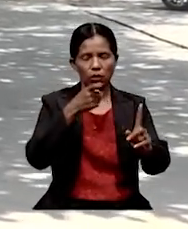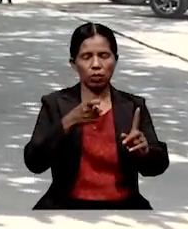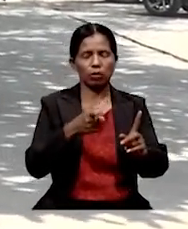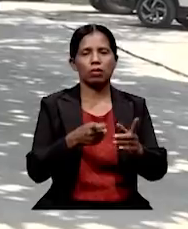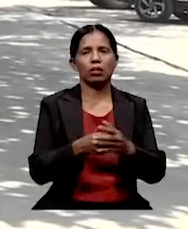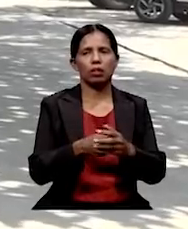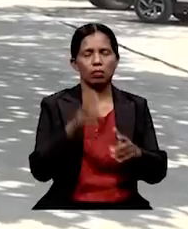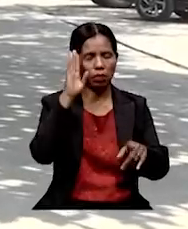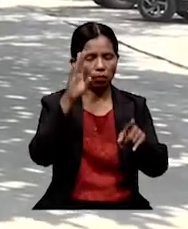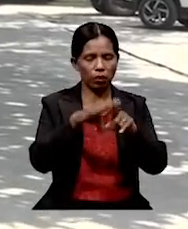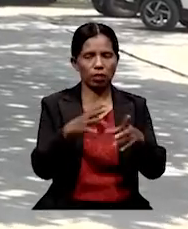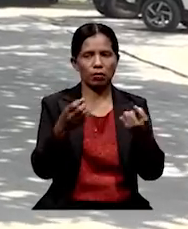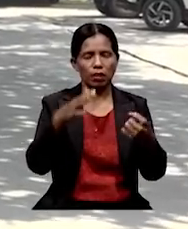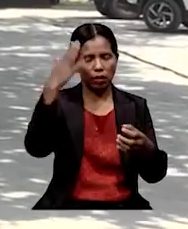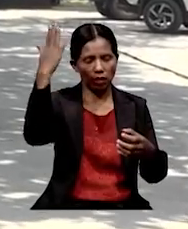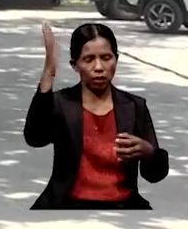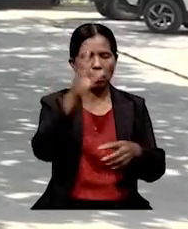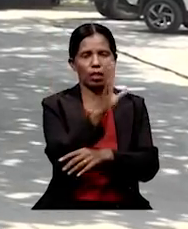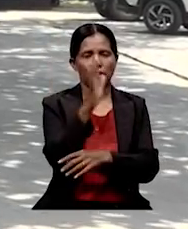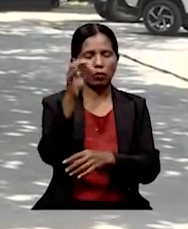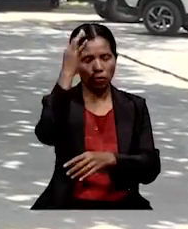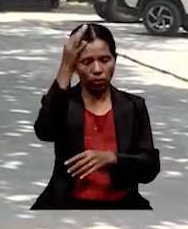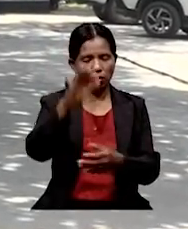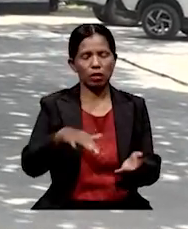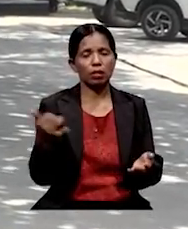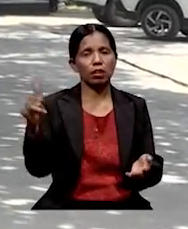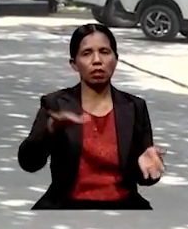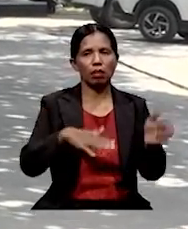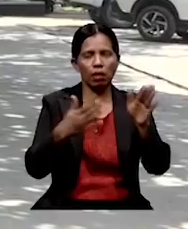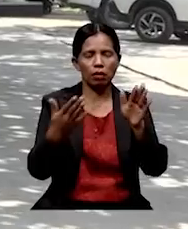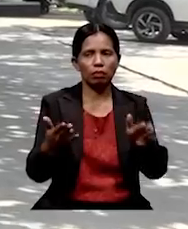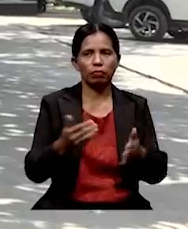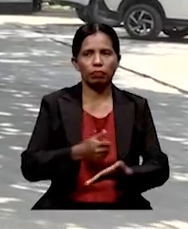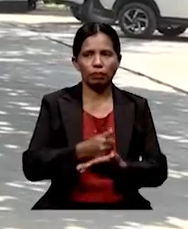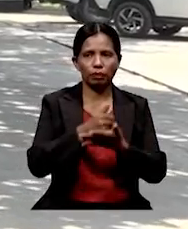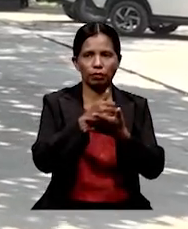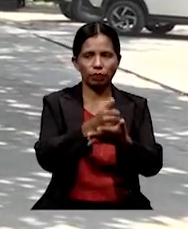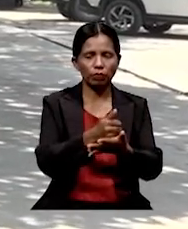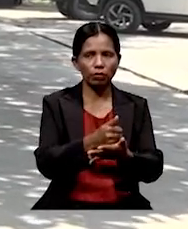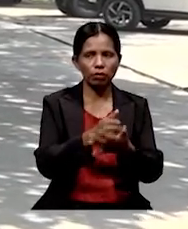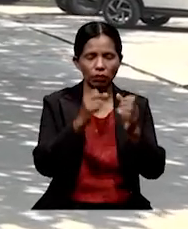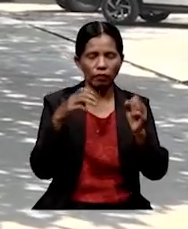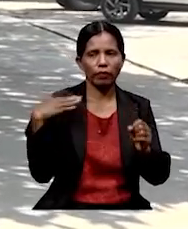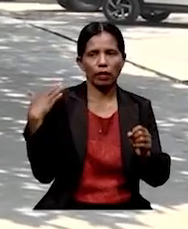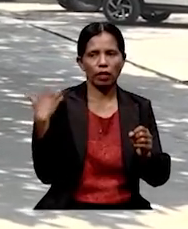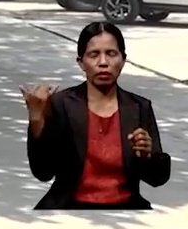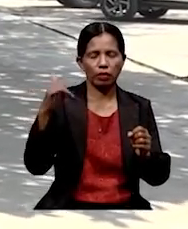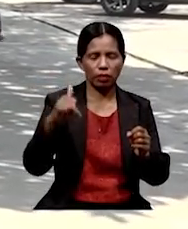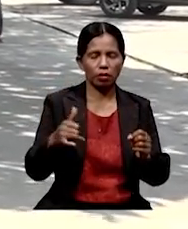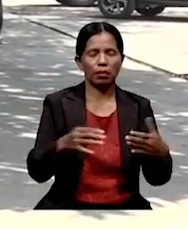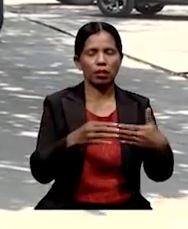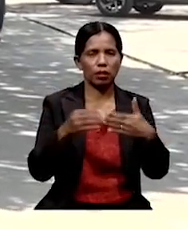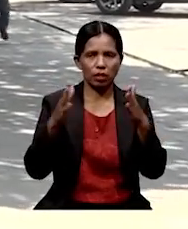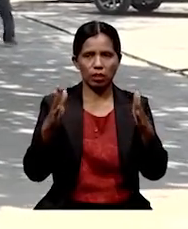bema kina ailara, abam berua sira mate ke hotu ona maka pasalita kalu poin sa mos, pahira poin sa ida sa baukun mos,